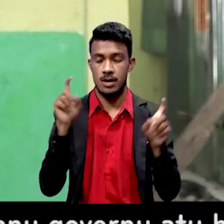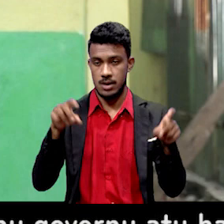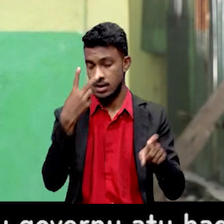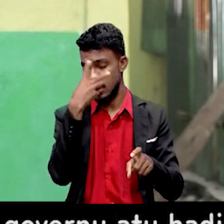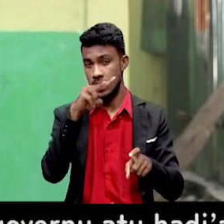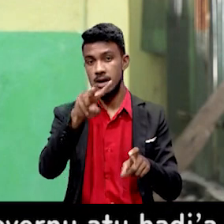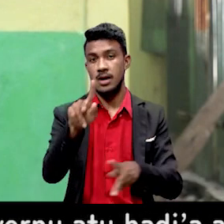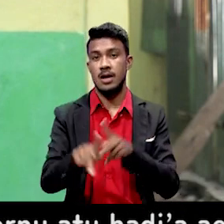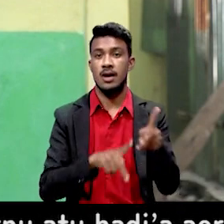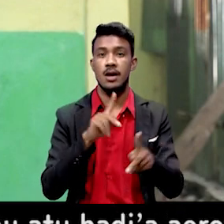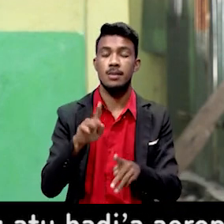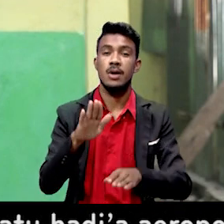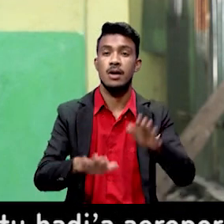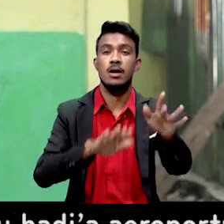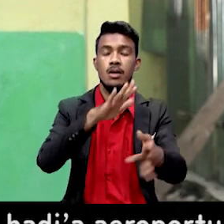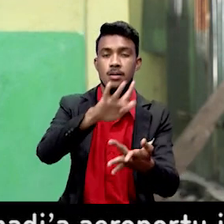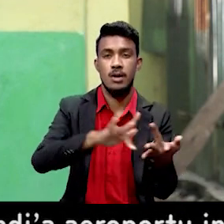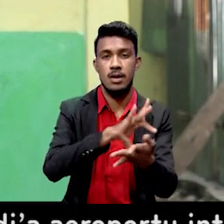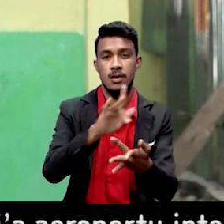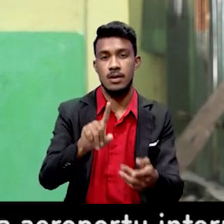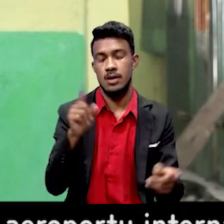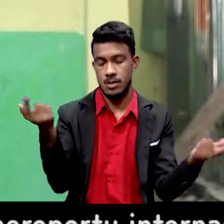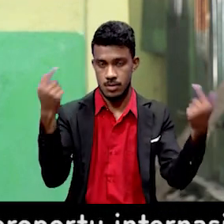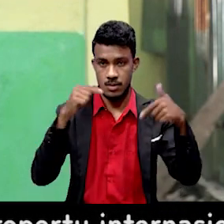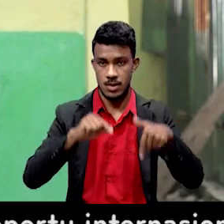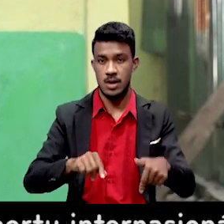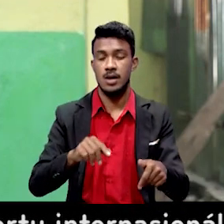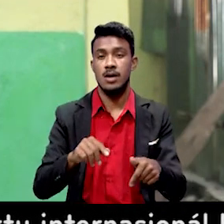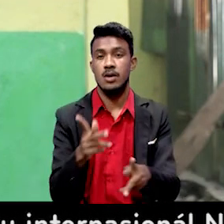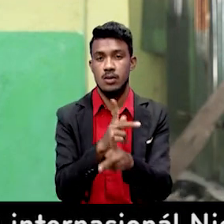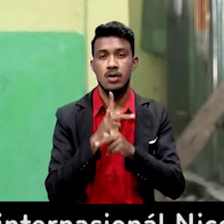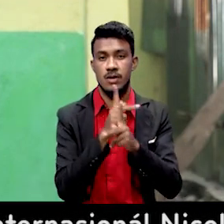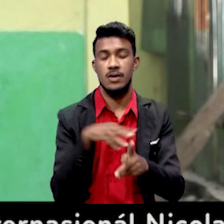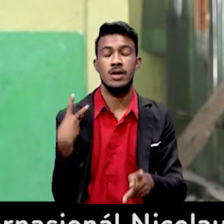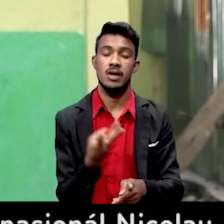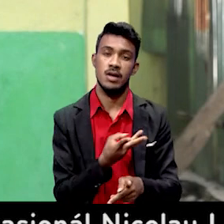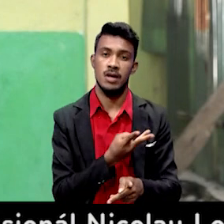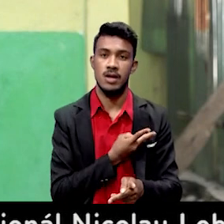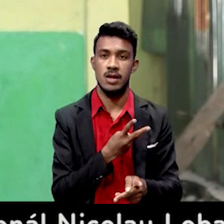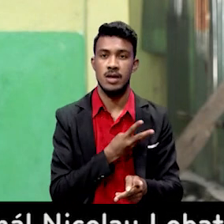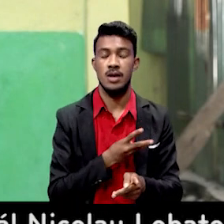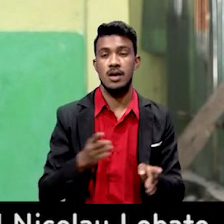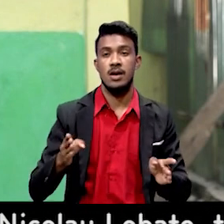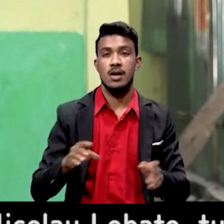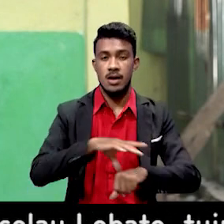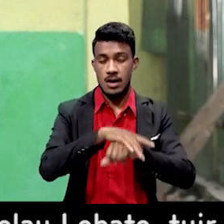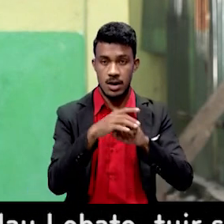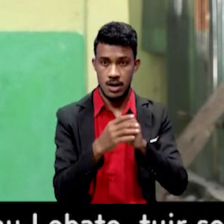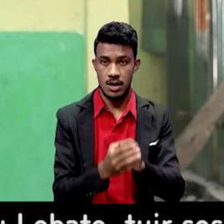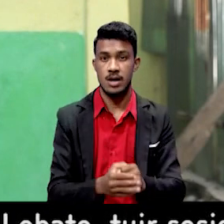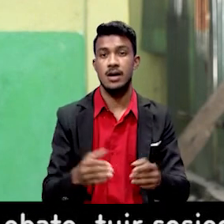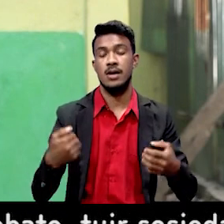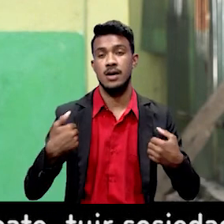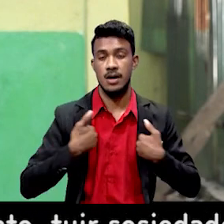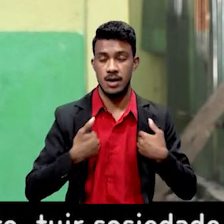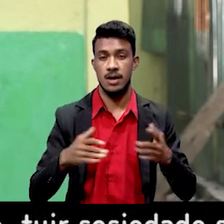Kata ema laura ida atau mai kontrol vali ita rainya. Entah itu tendi haten. Para itu tendi